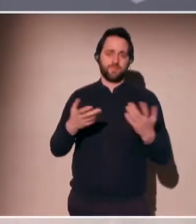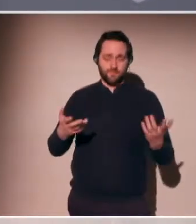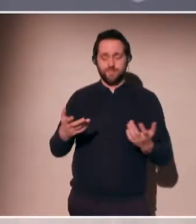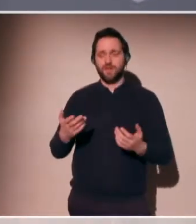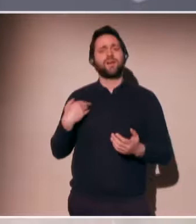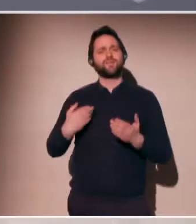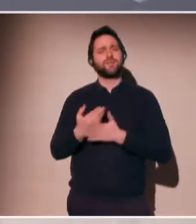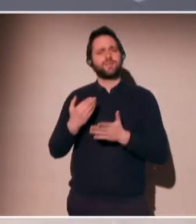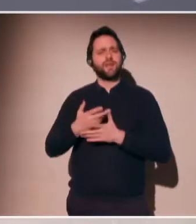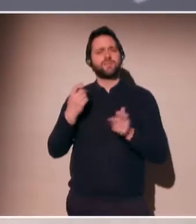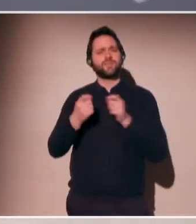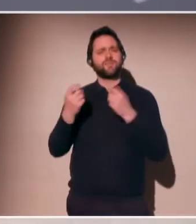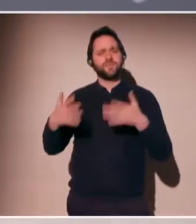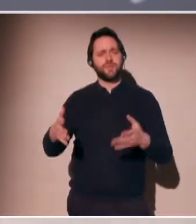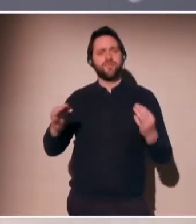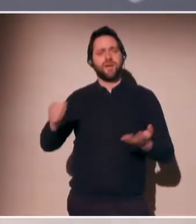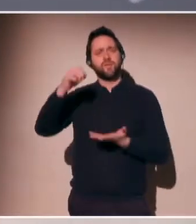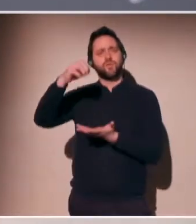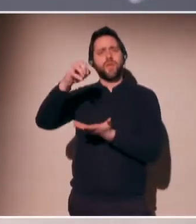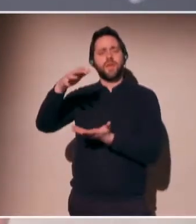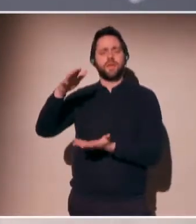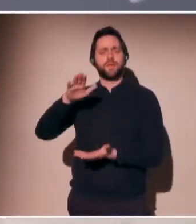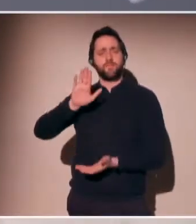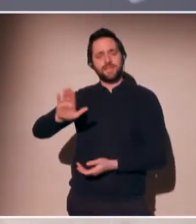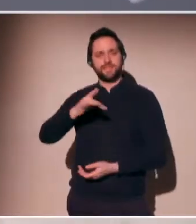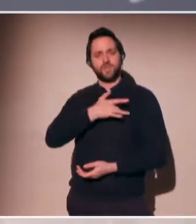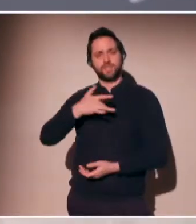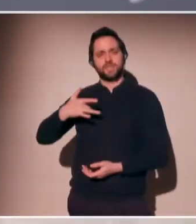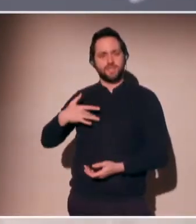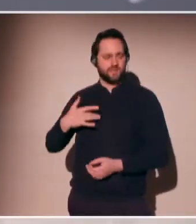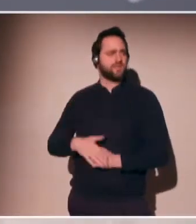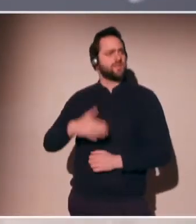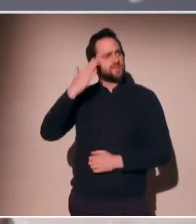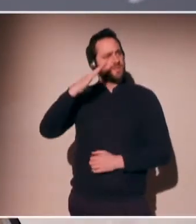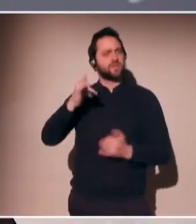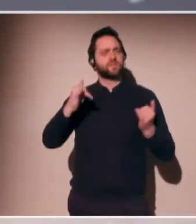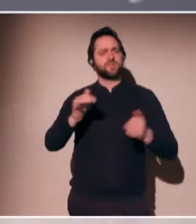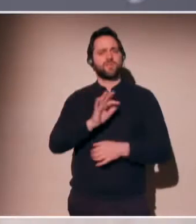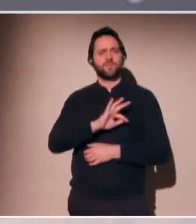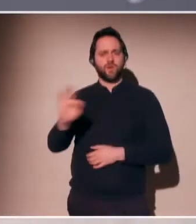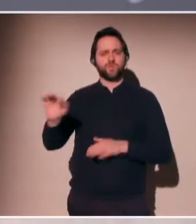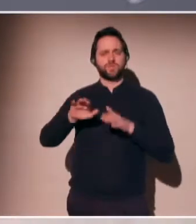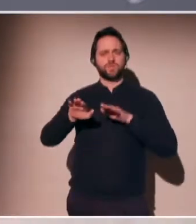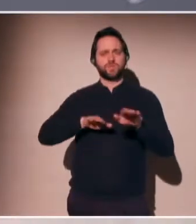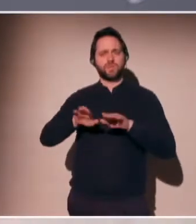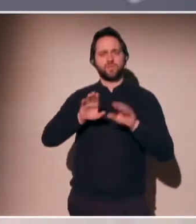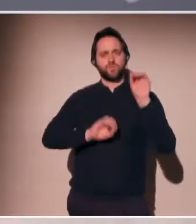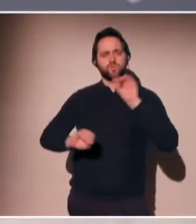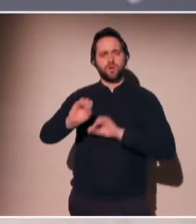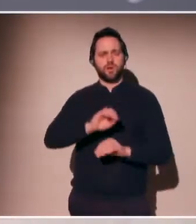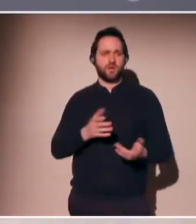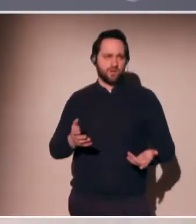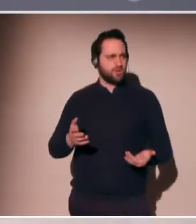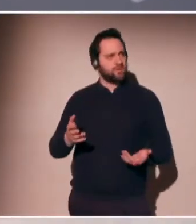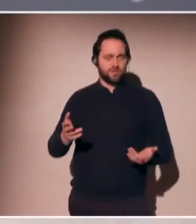santé. On a en France un système de soins qui, de mon point de vue et de l'avis de beaucoup, est quand même